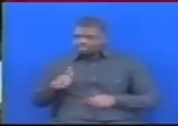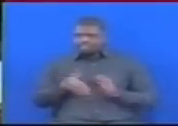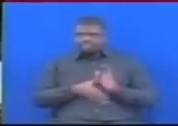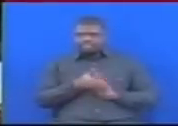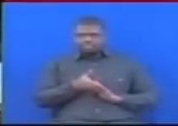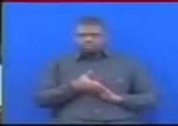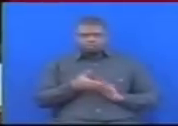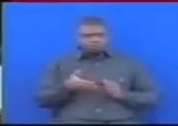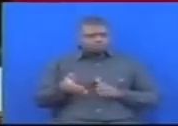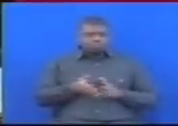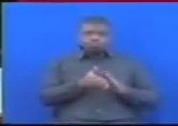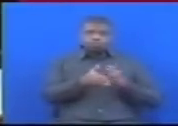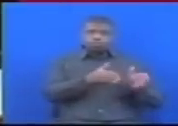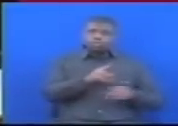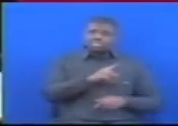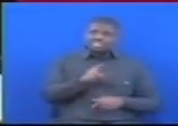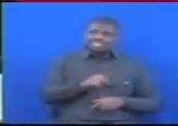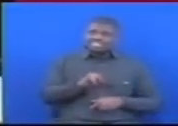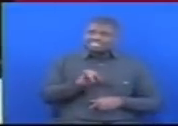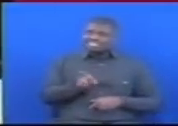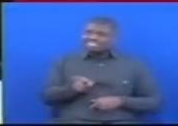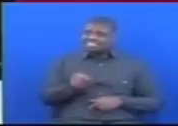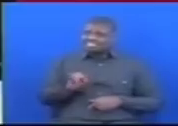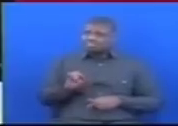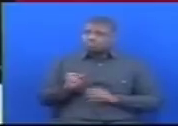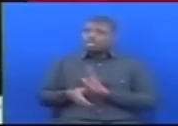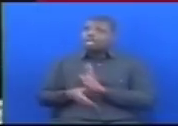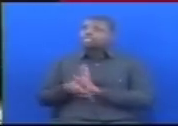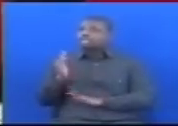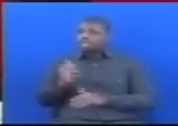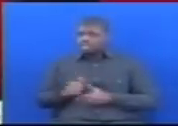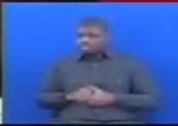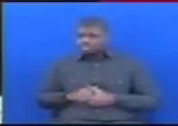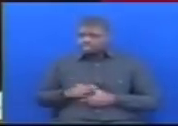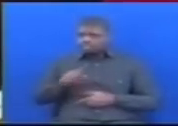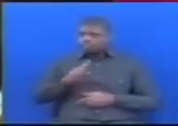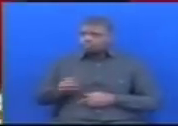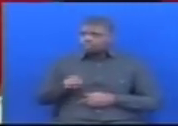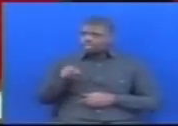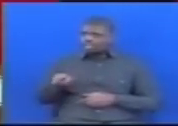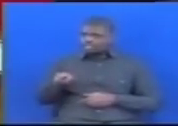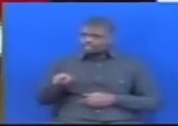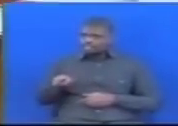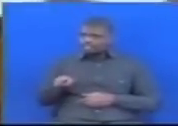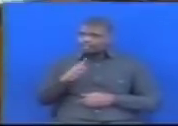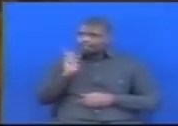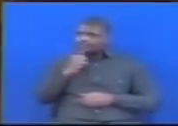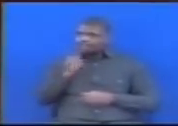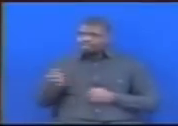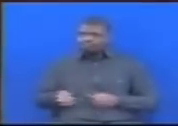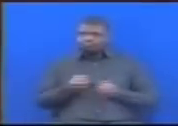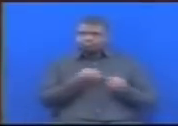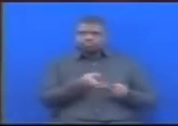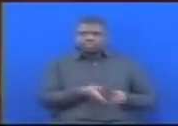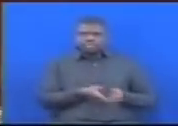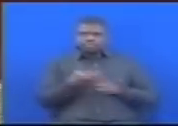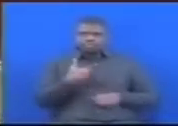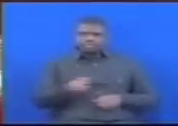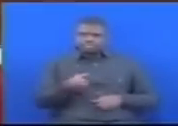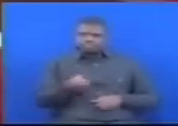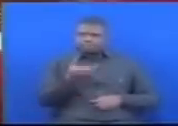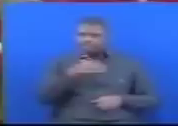kwenda Mkinga na Horohoro utaanza? Ni swali hilo ambalo limeelekezwa katika wizara ya maji